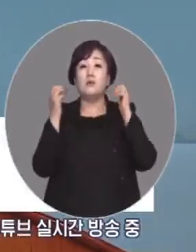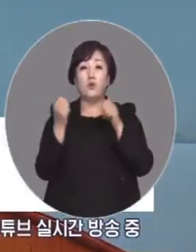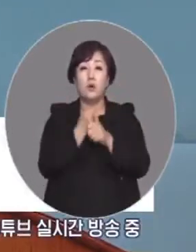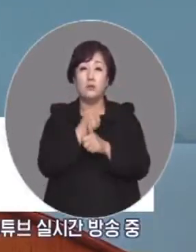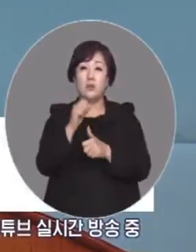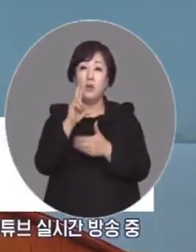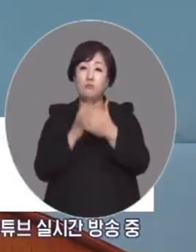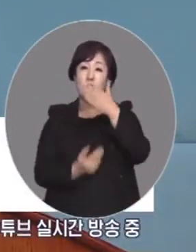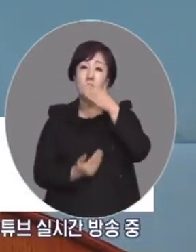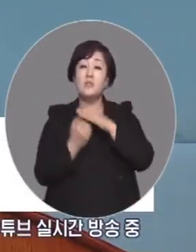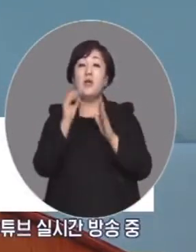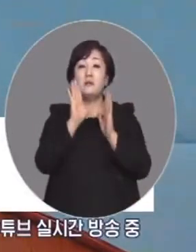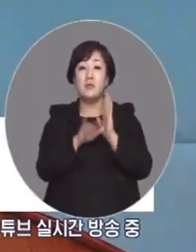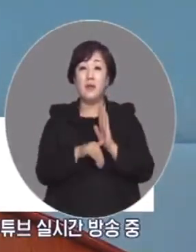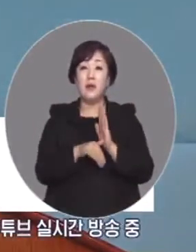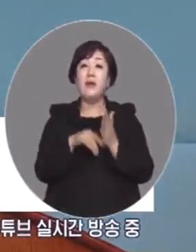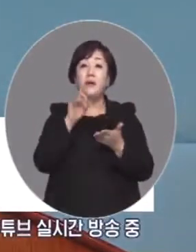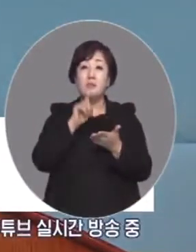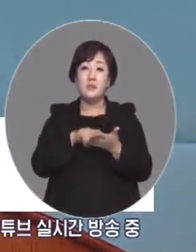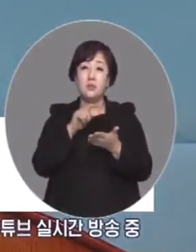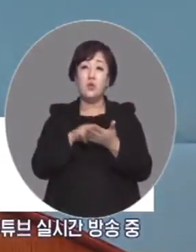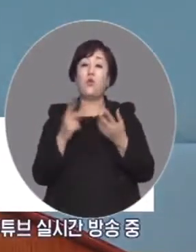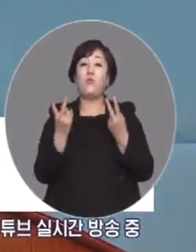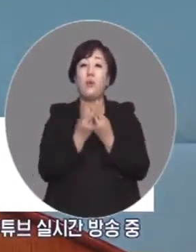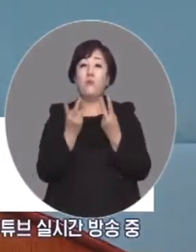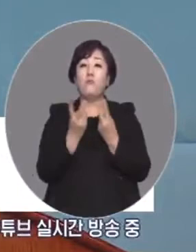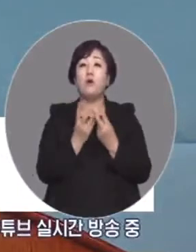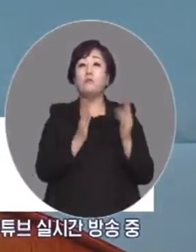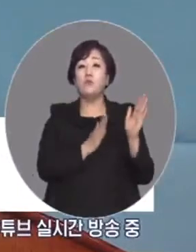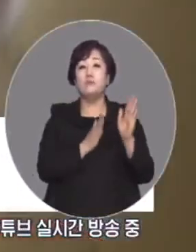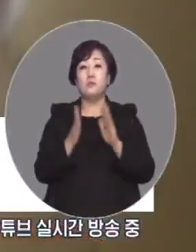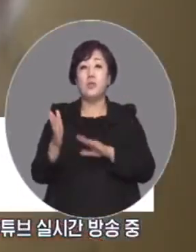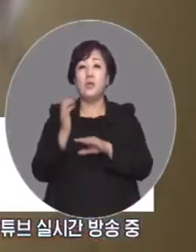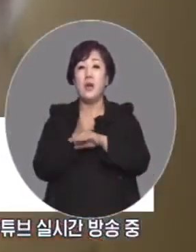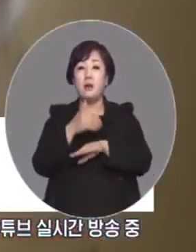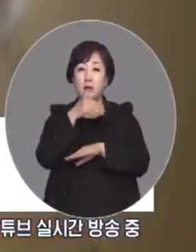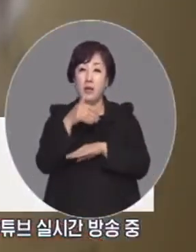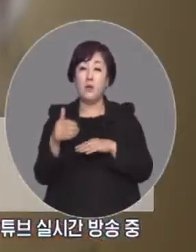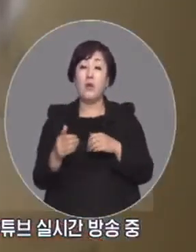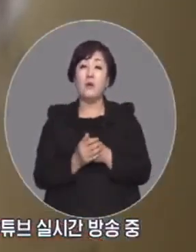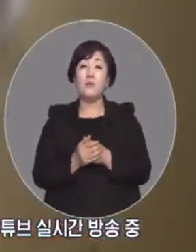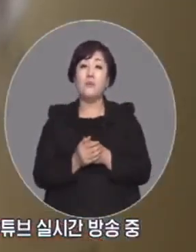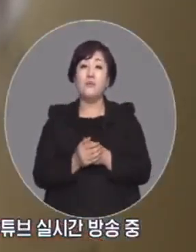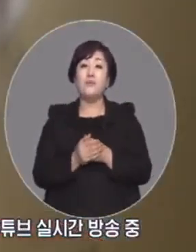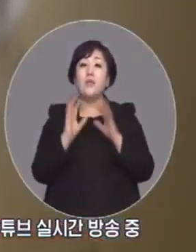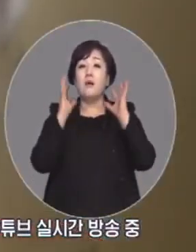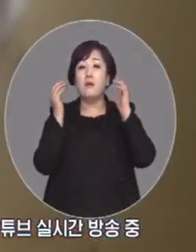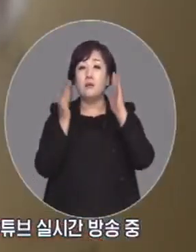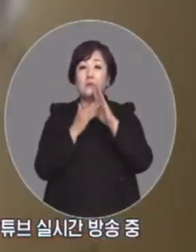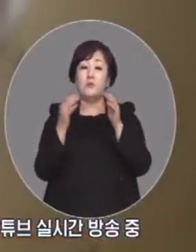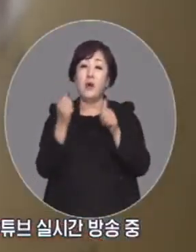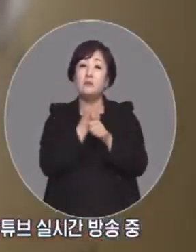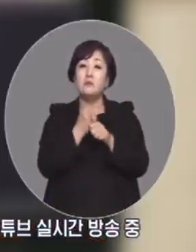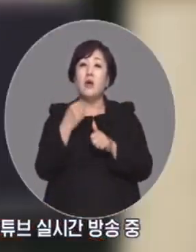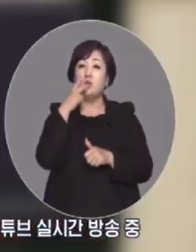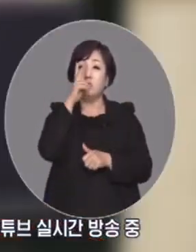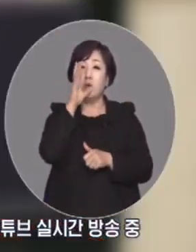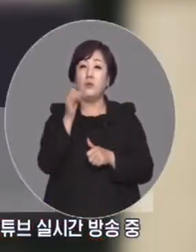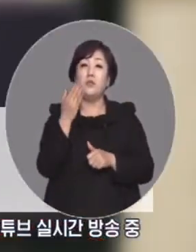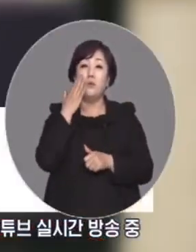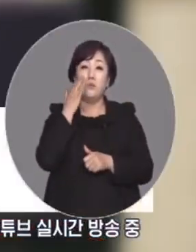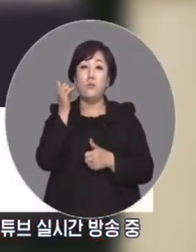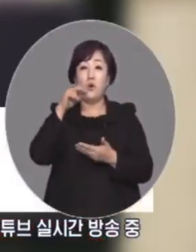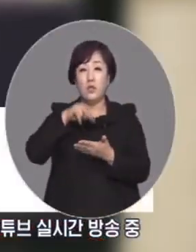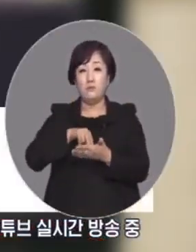아동학대 발생 시 신속한 대응이 가능한 체계를 하지만 어린이집 학대 수사 단계에서 피해